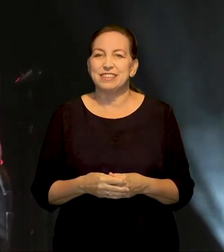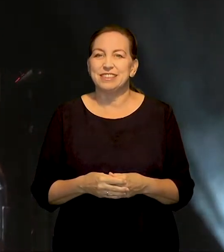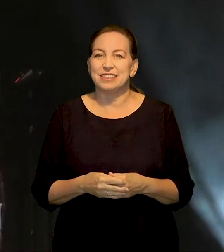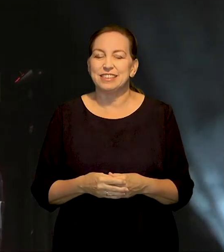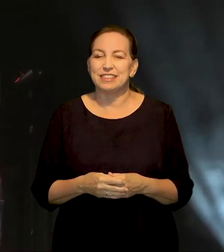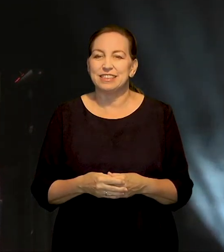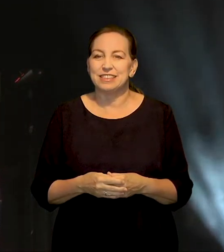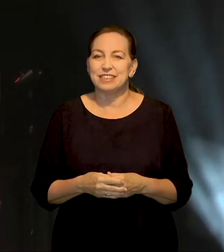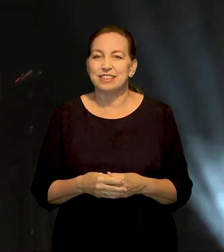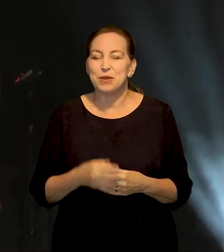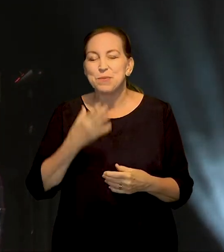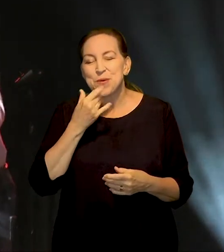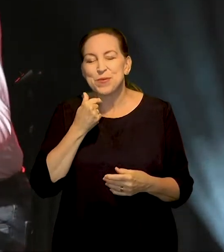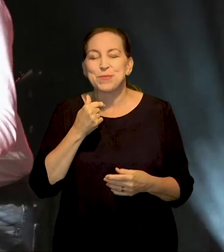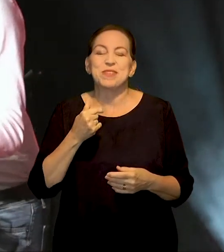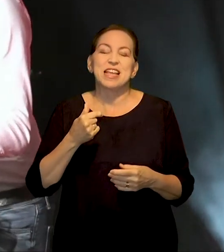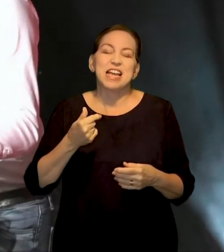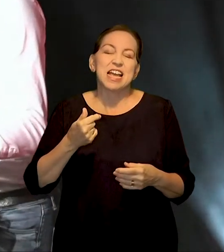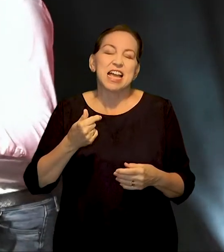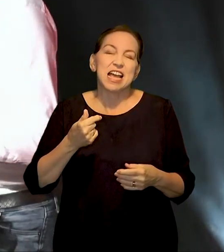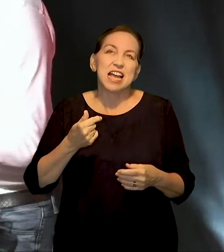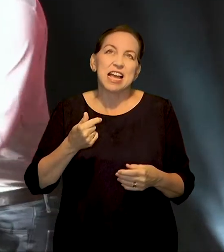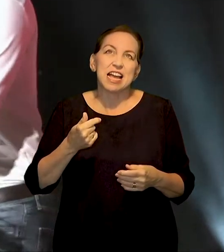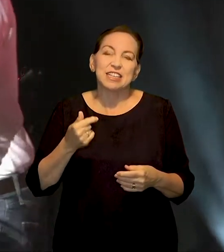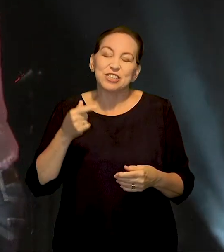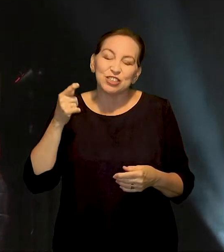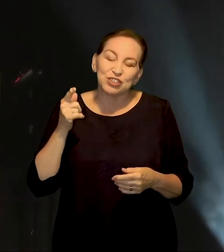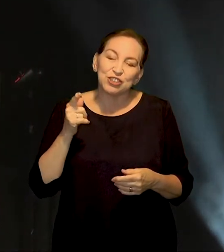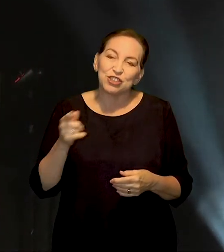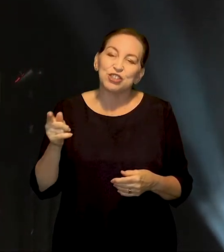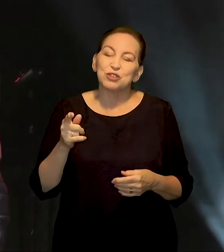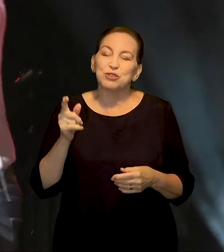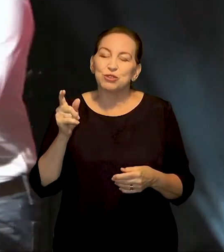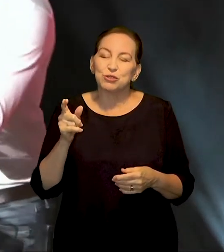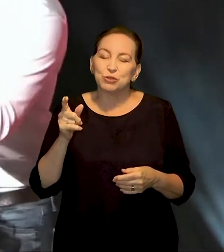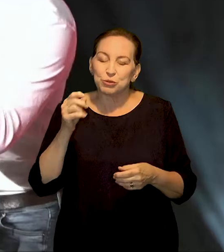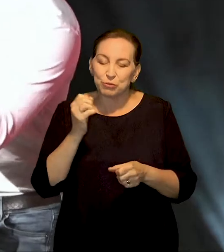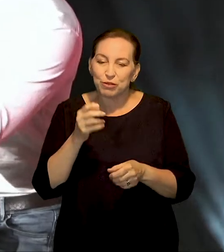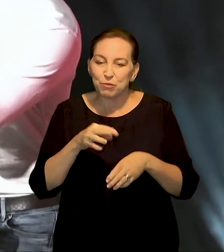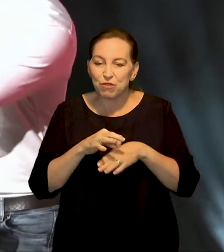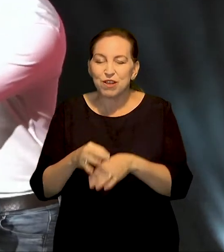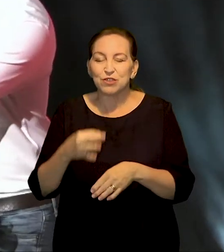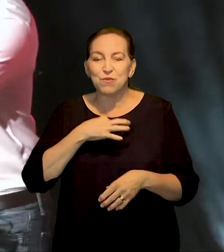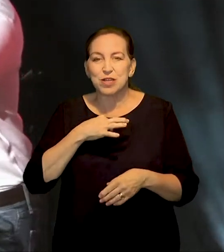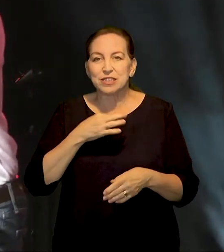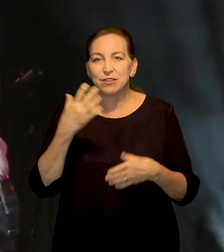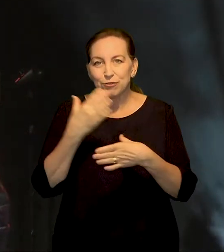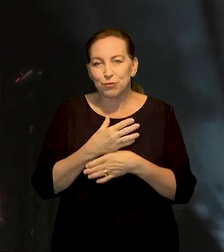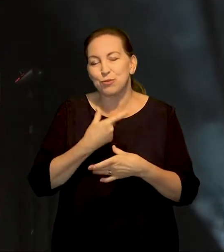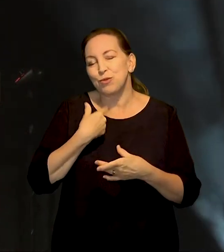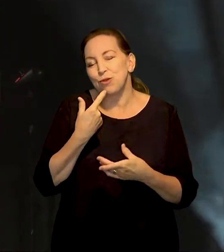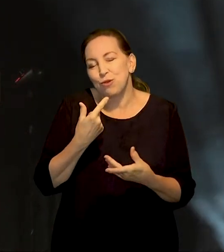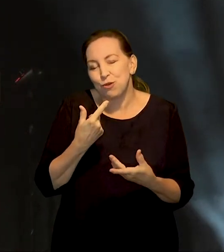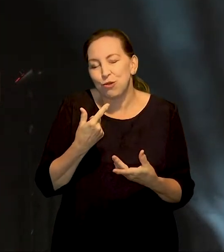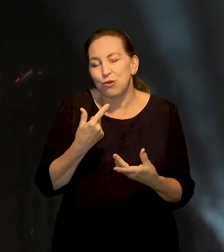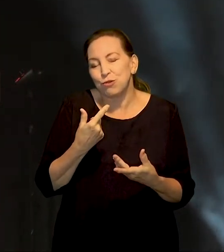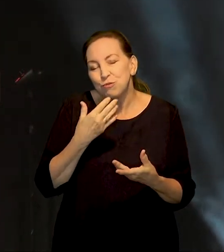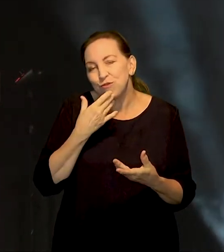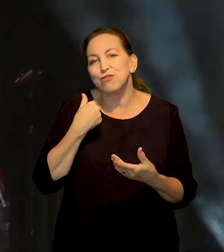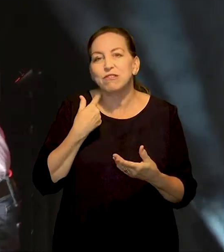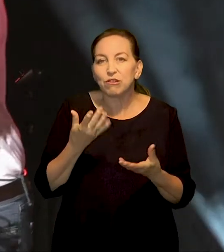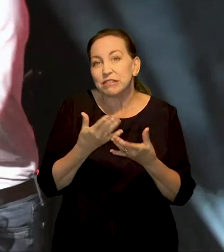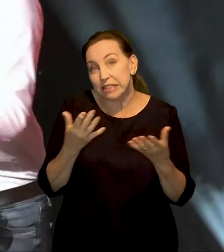które nadaje sens tej przypowieści. W jaki sposób reagujesz na to, co czyni Bóg? W jaki sposób reagujesz na to, co czyni